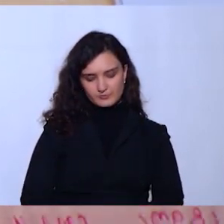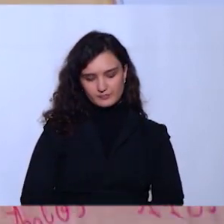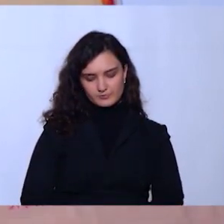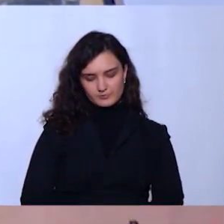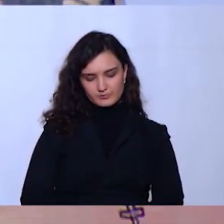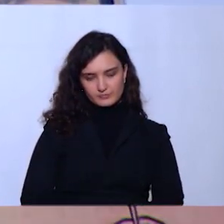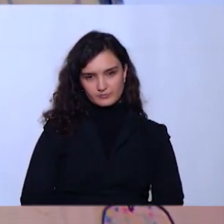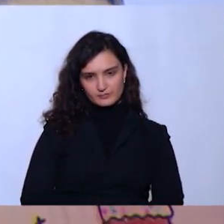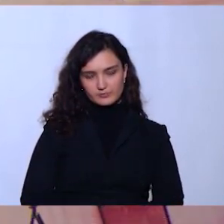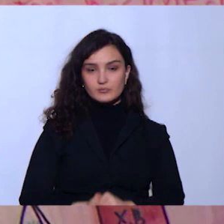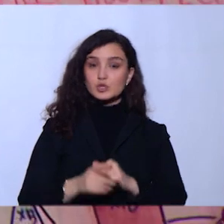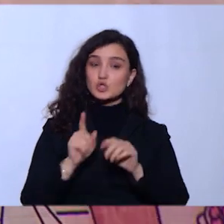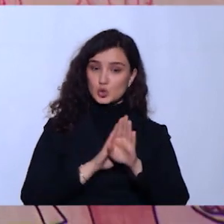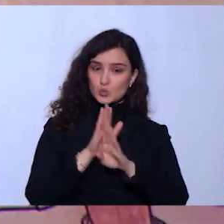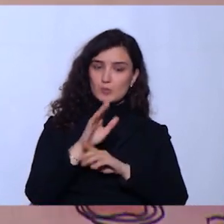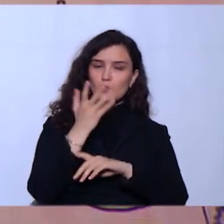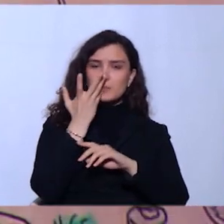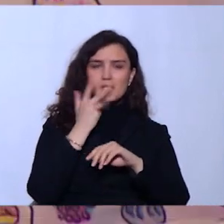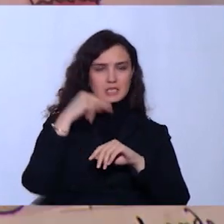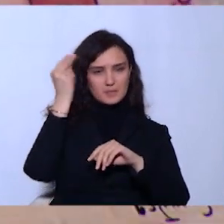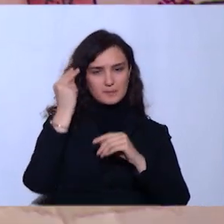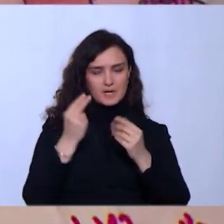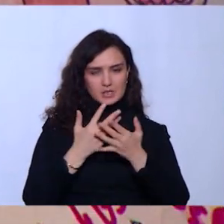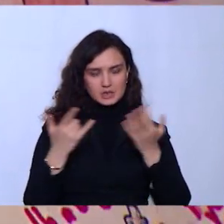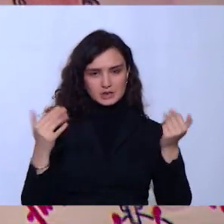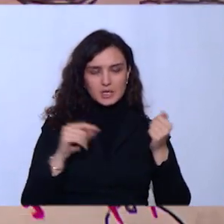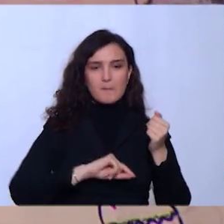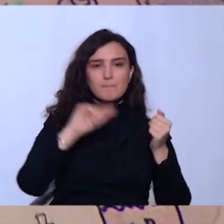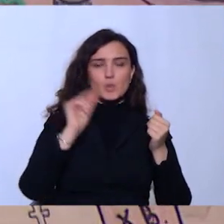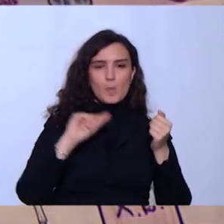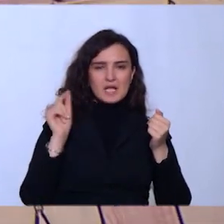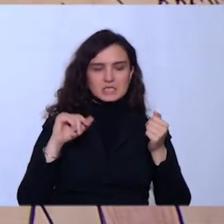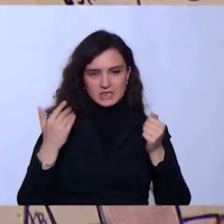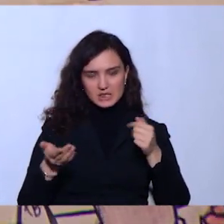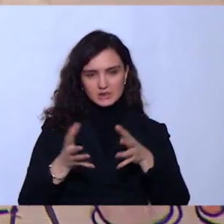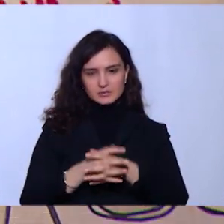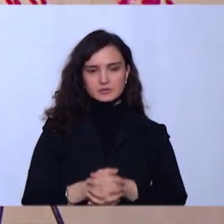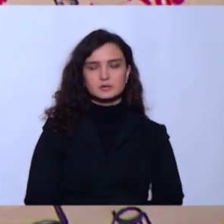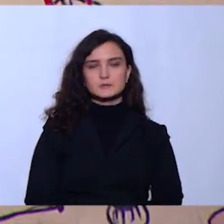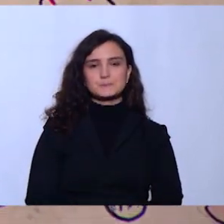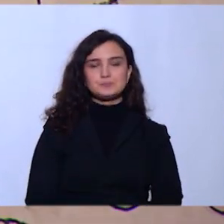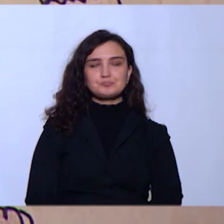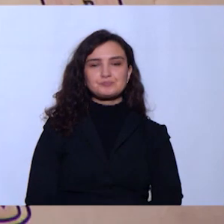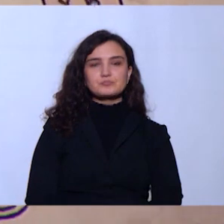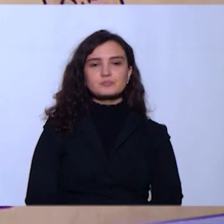Რომელიც არის შესრულებული ფერადი ფანქრით, ფლომასტერით,